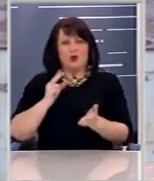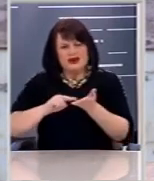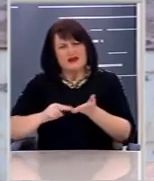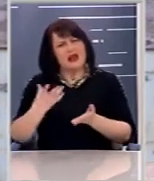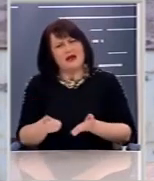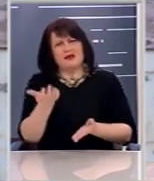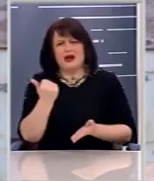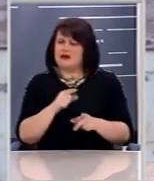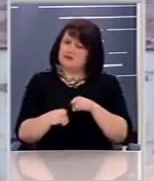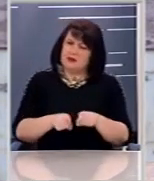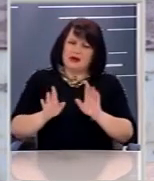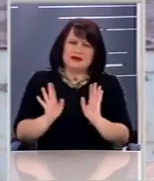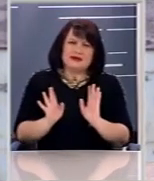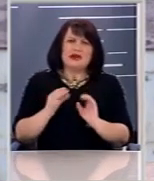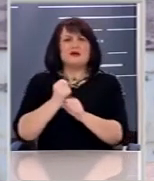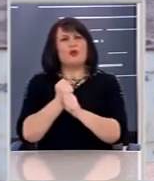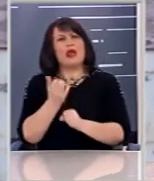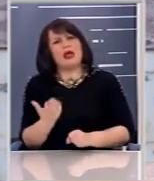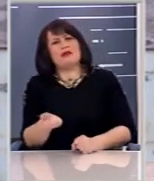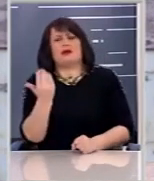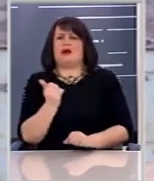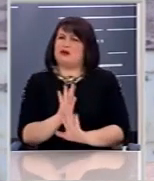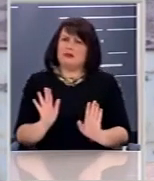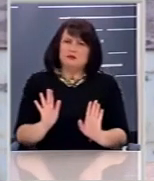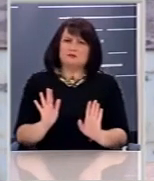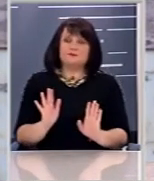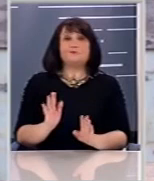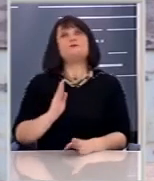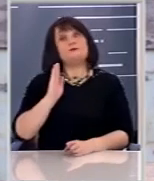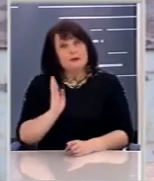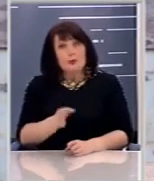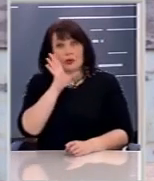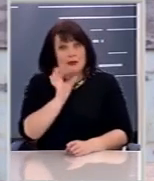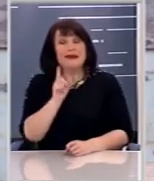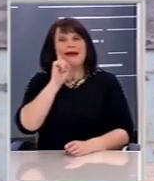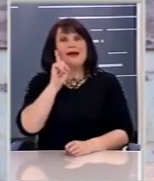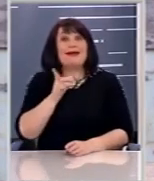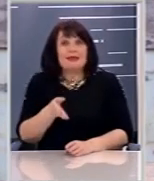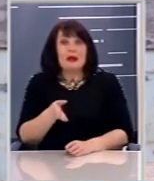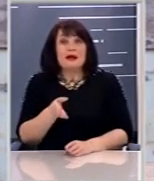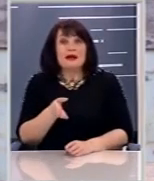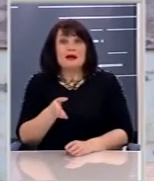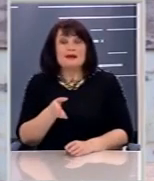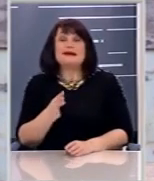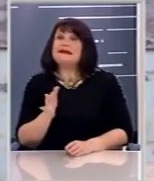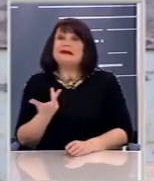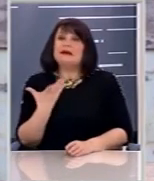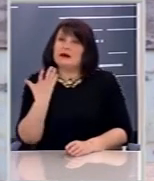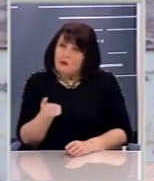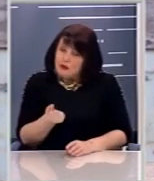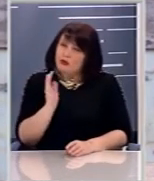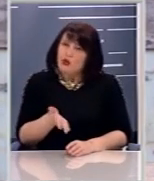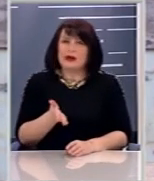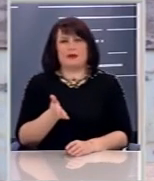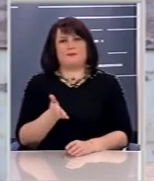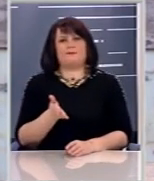όχι, ανεξαρτήτως αν εργάζεται ή όχι, που να μπορεί πραγματικά η γυναίκα αυτή να έχει τη δυνατότητα